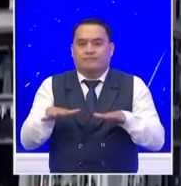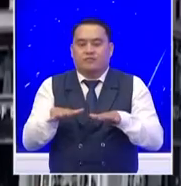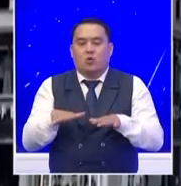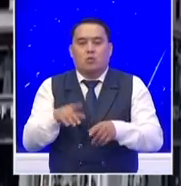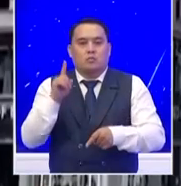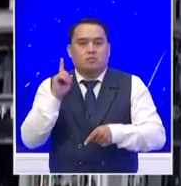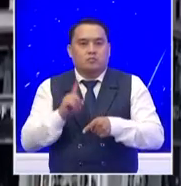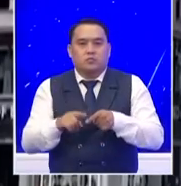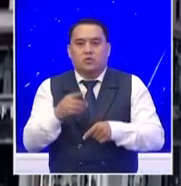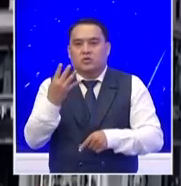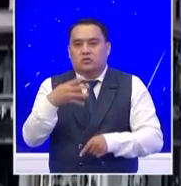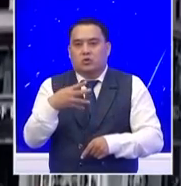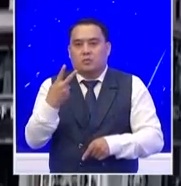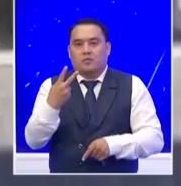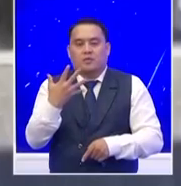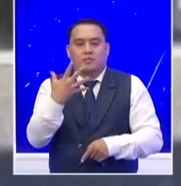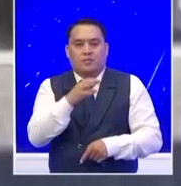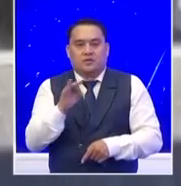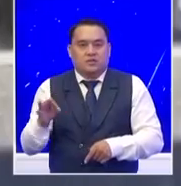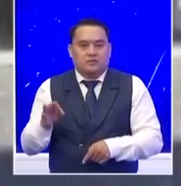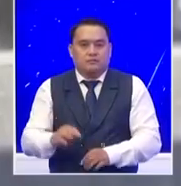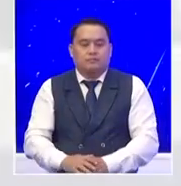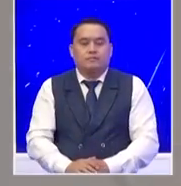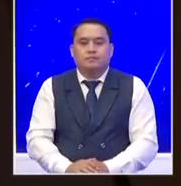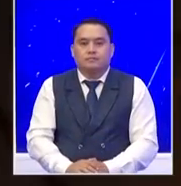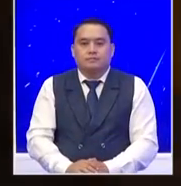көрсеткіші 45%-ді құрапты.